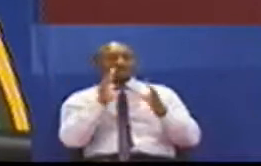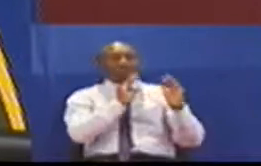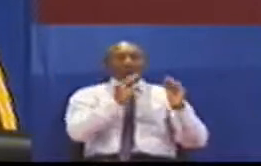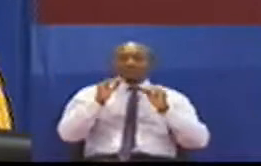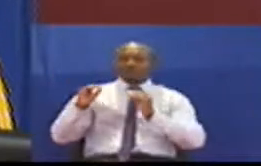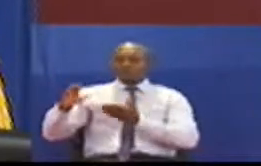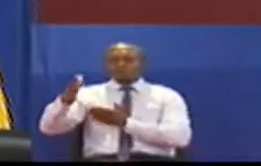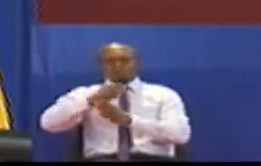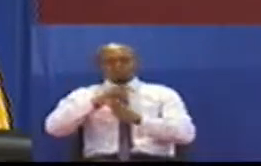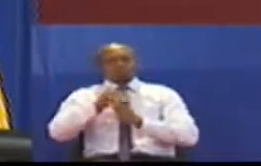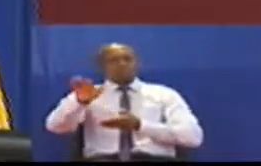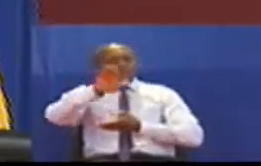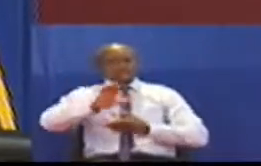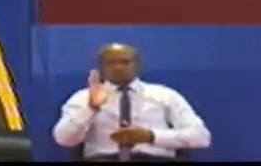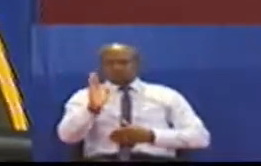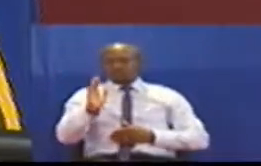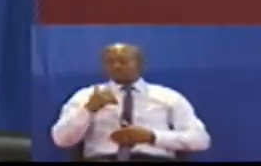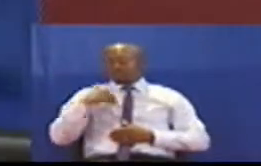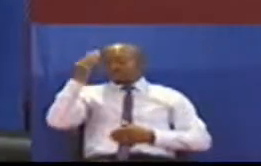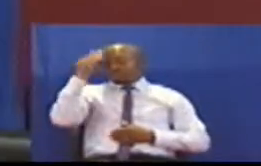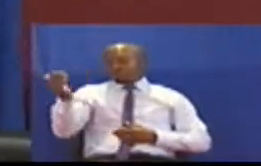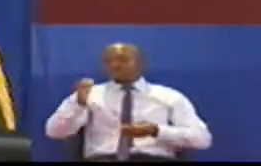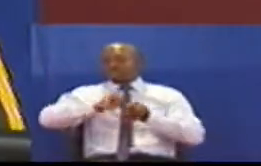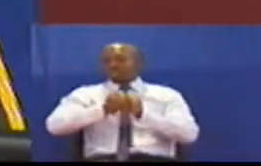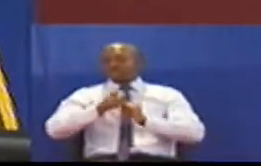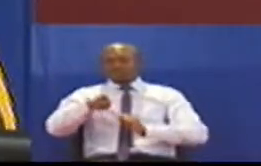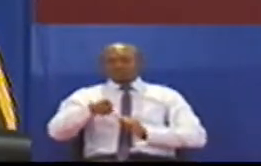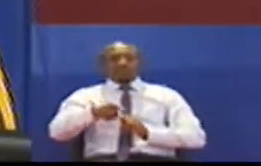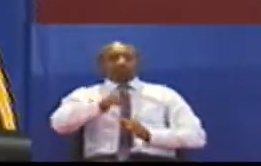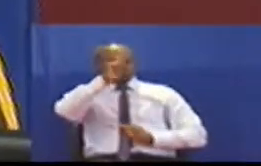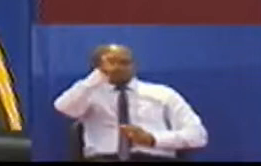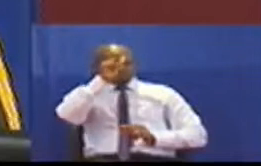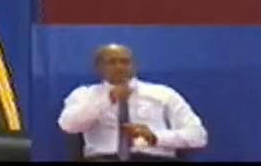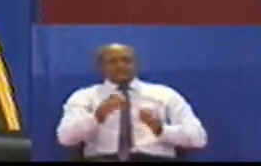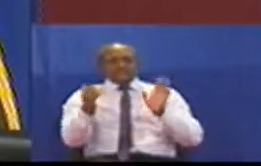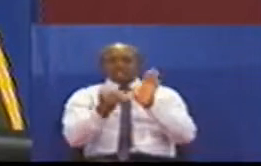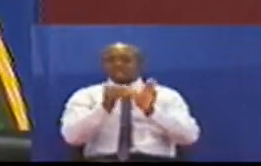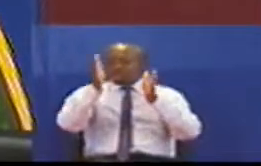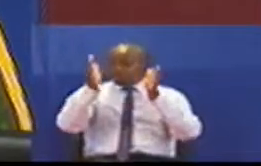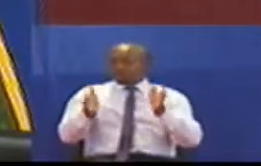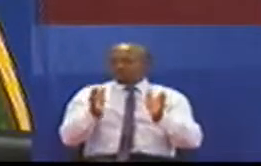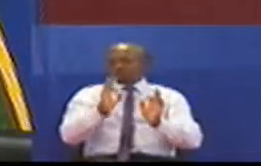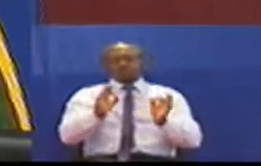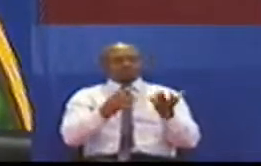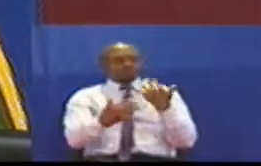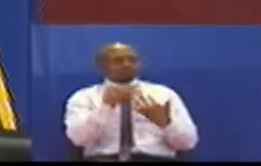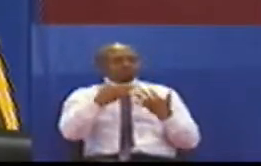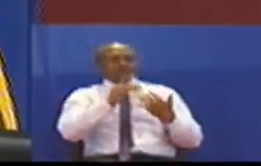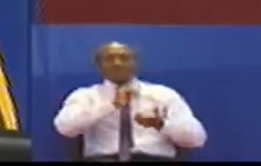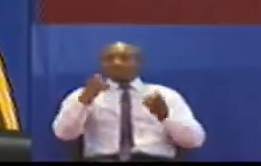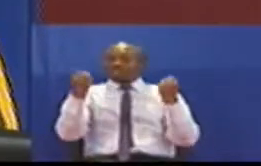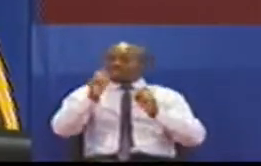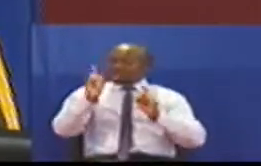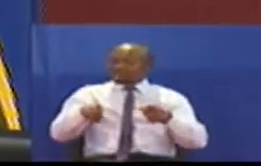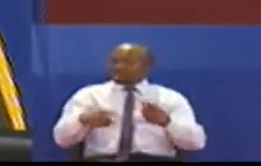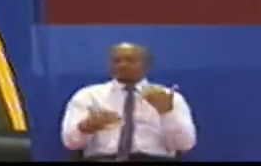hilo, sijui tatizo nini. Nadhani mwanasheria mkuu ni vizuri mkaliangalia, kama bado kuna shida basi mtuletee tena, bado tupo, kama